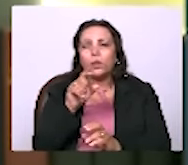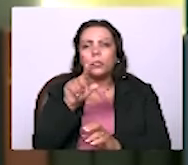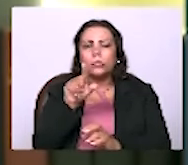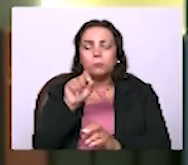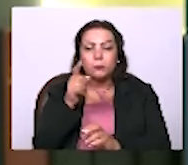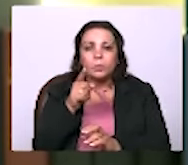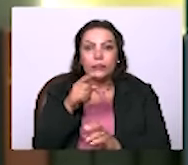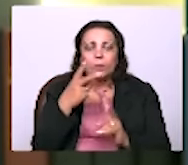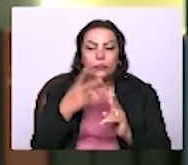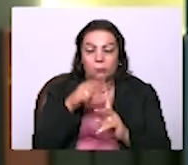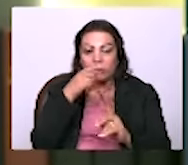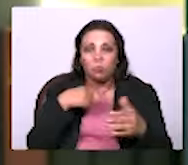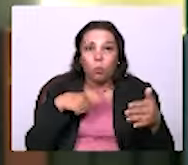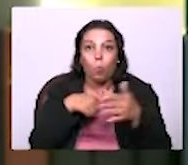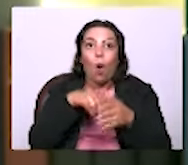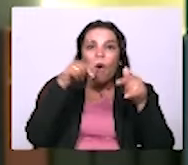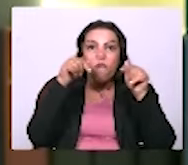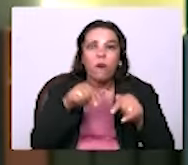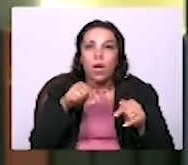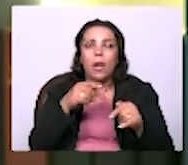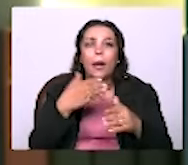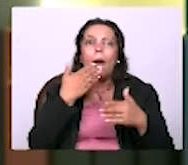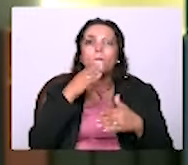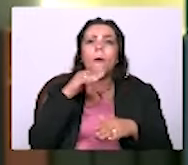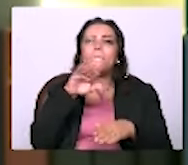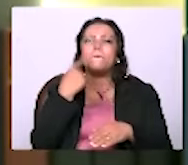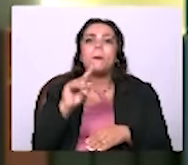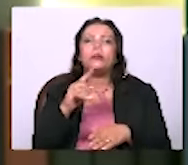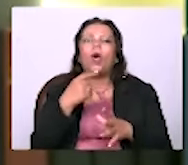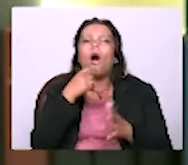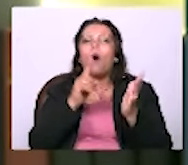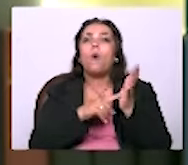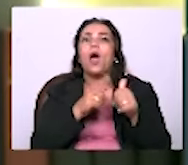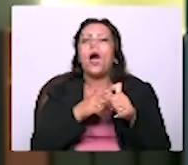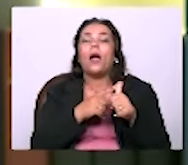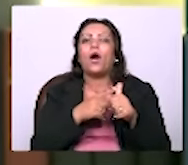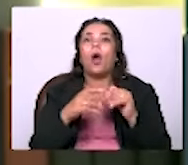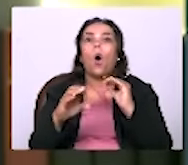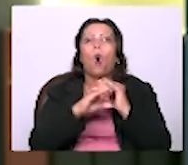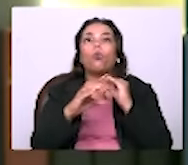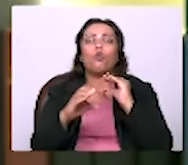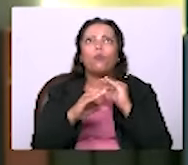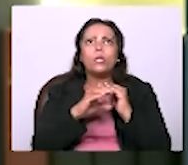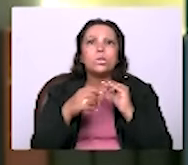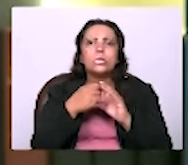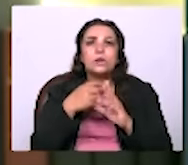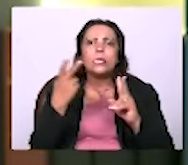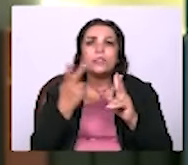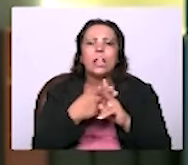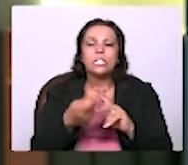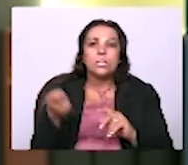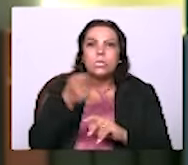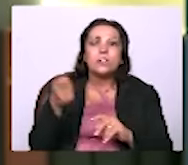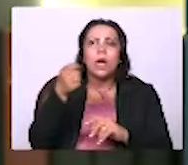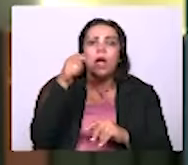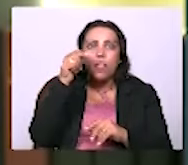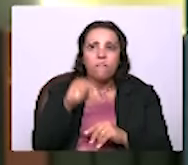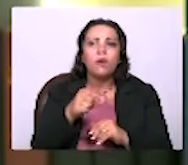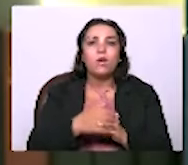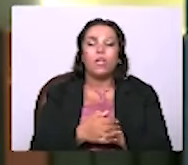كتب وتداول الامر جدا على السوشيال ميديا بيتكلم ان الوتوبيس اولا كان بيشيل اكثر من حمولته